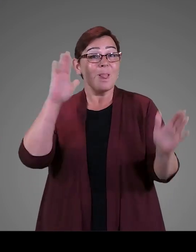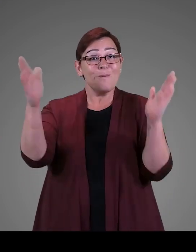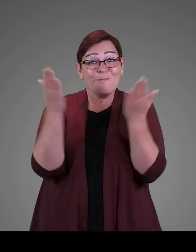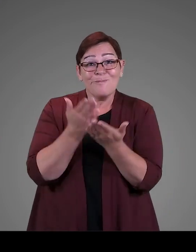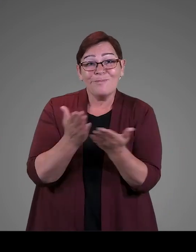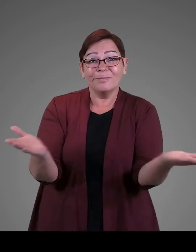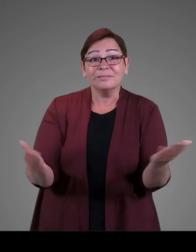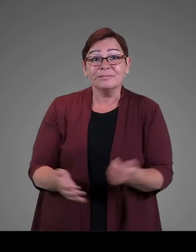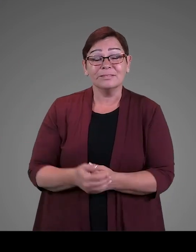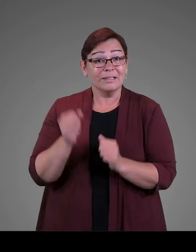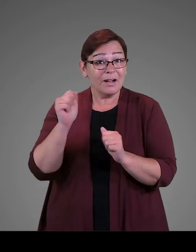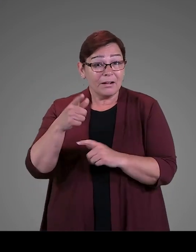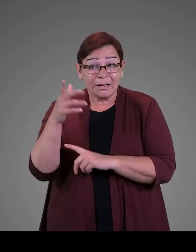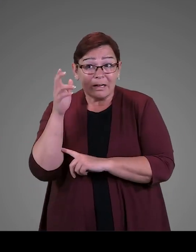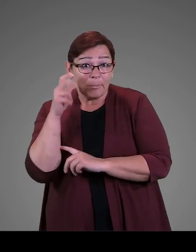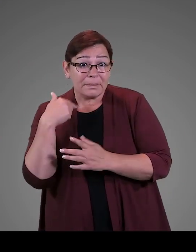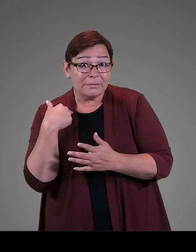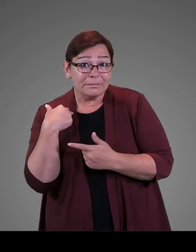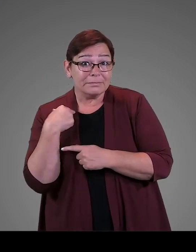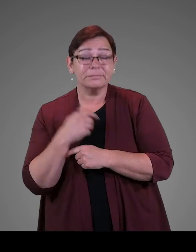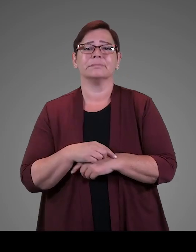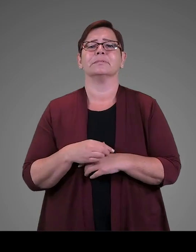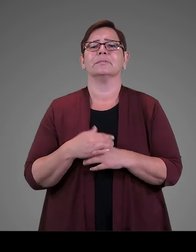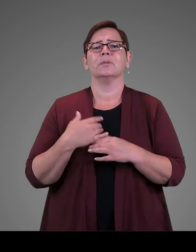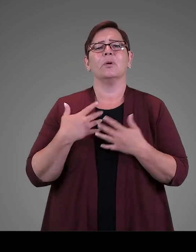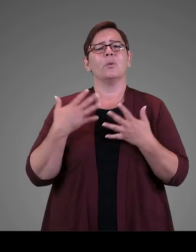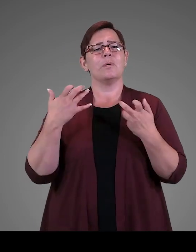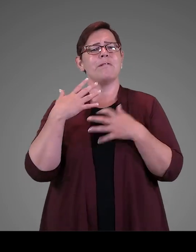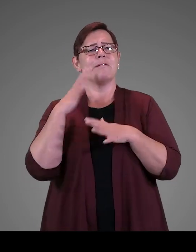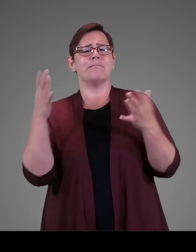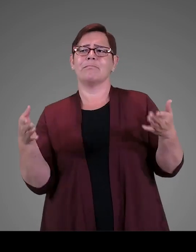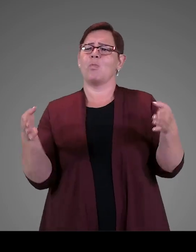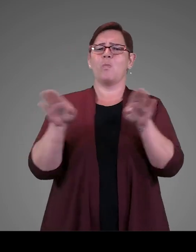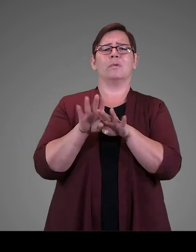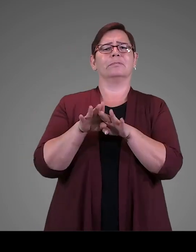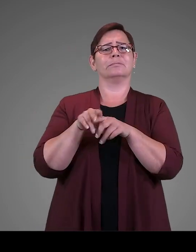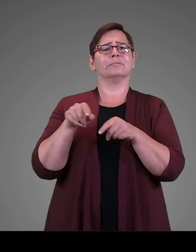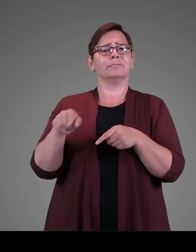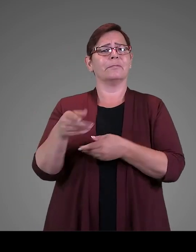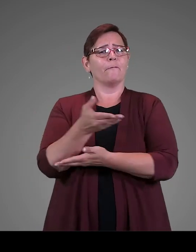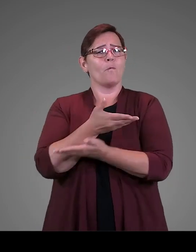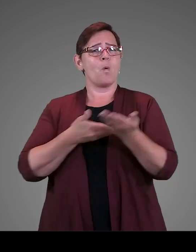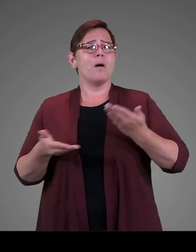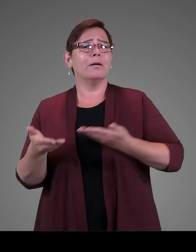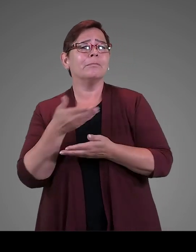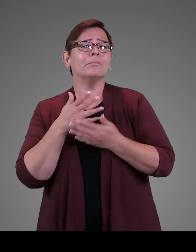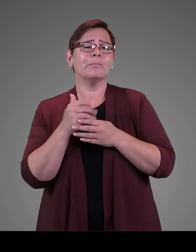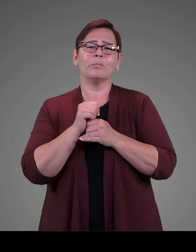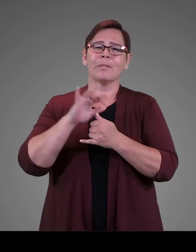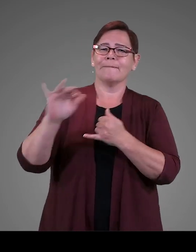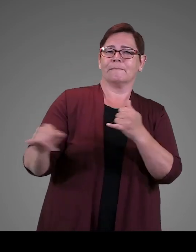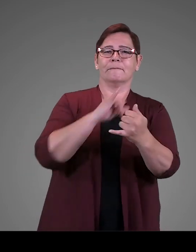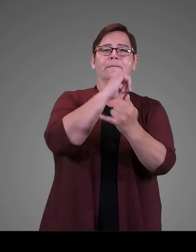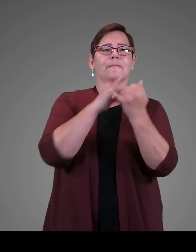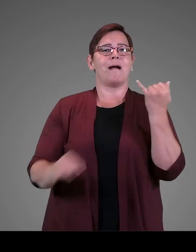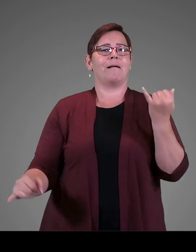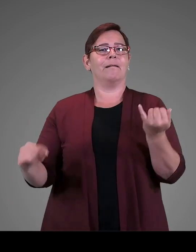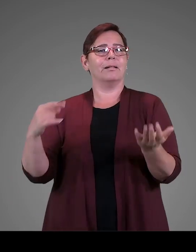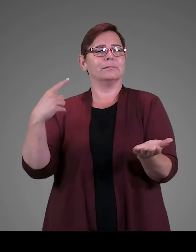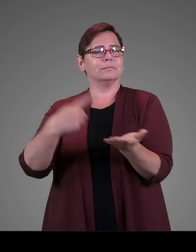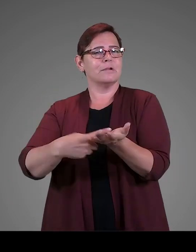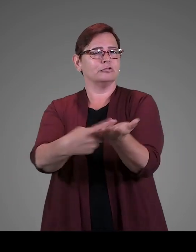Bonjour tout le monde, vous m'entendez bien? Oui. Euh, alors, on voulait cloître le forum avec une dernière